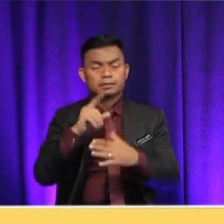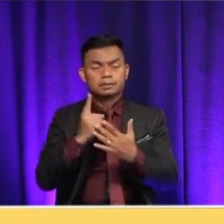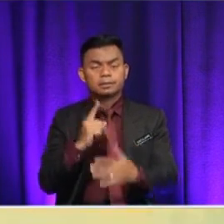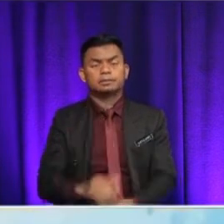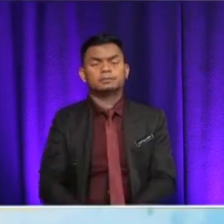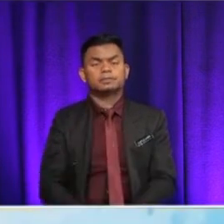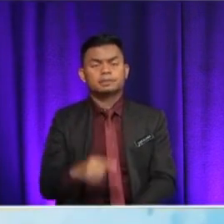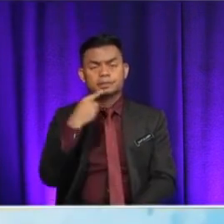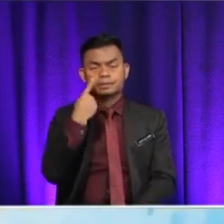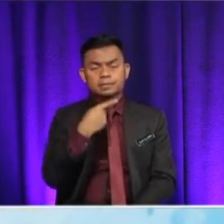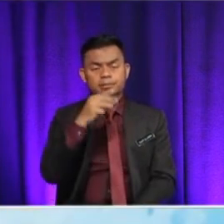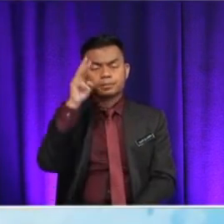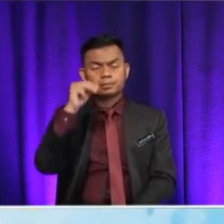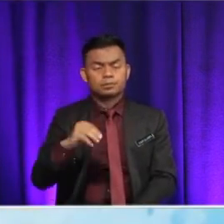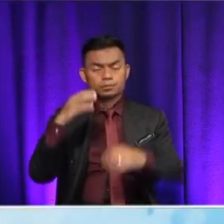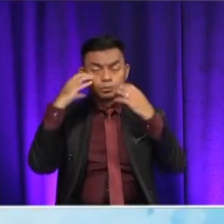Siapa nak cuba?